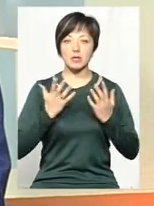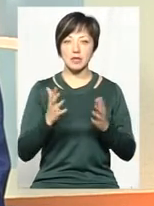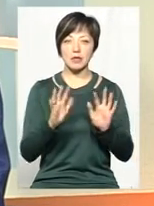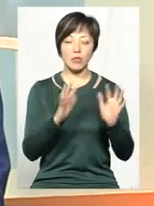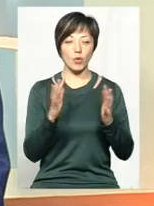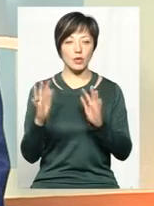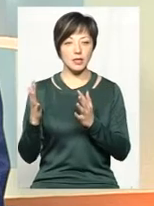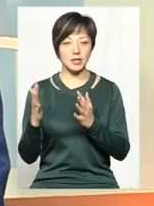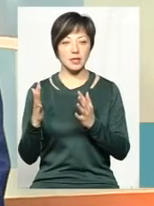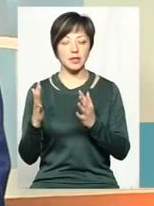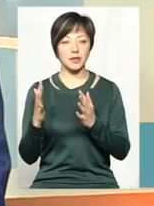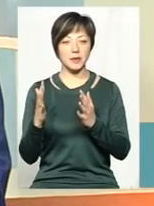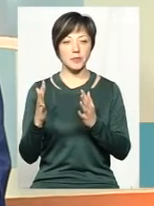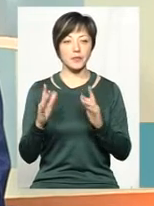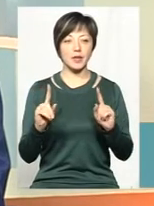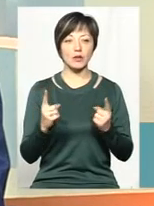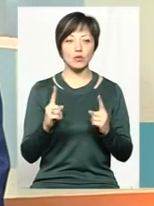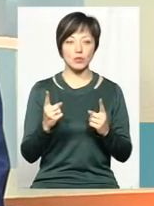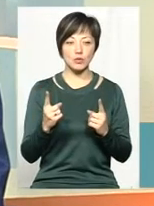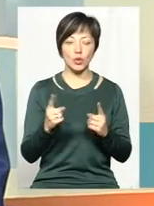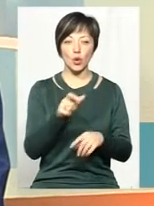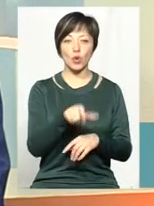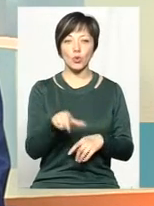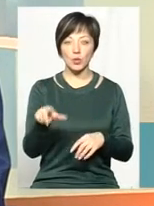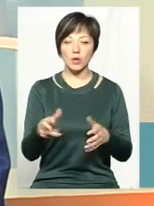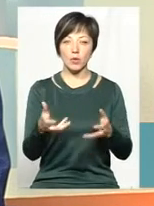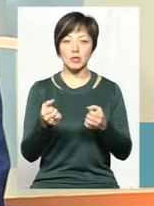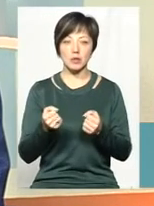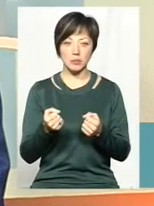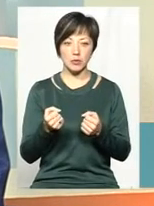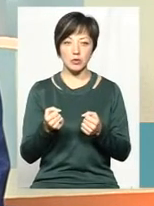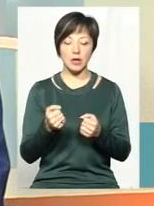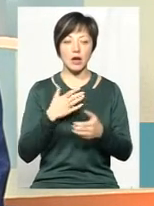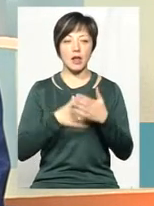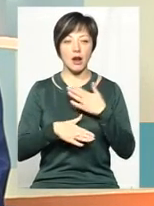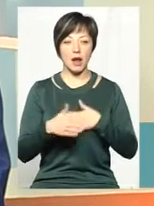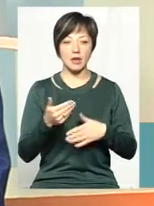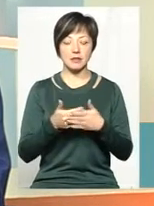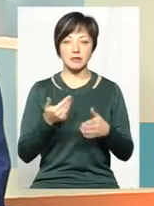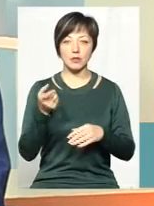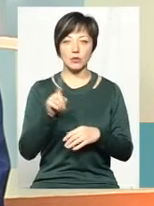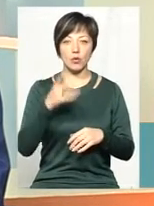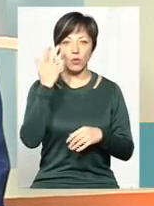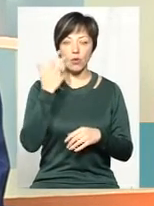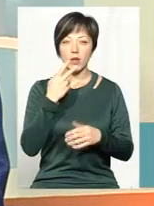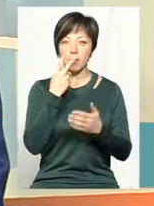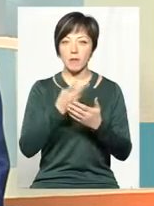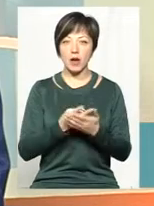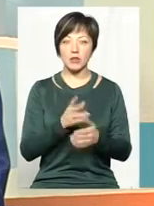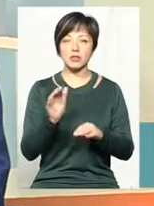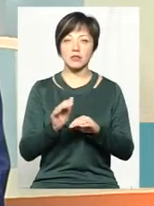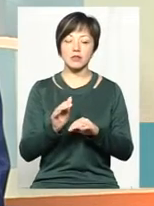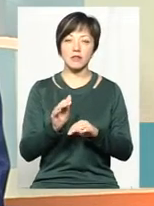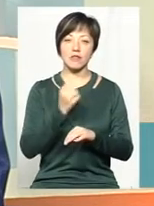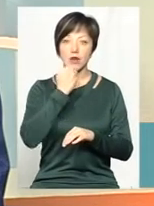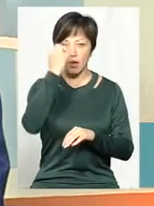події, тому що люди отримують радість від того, коли бачать щиру